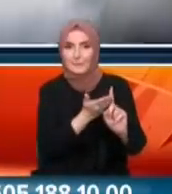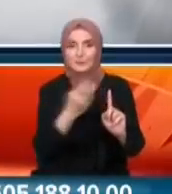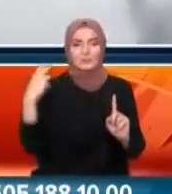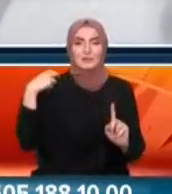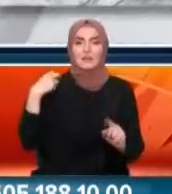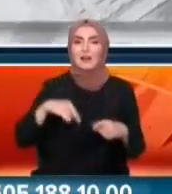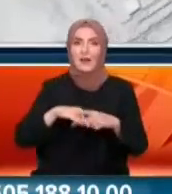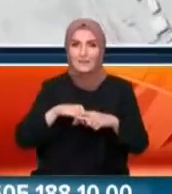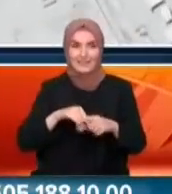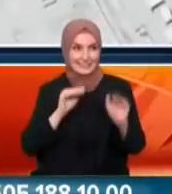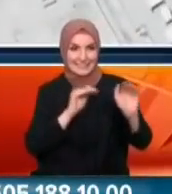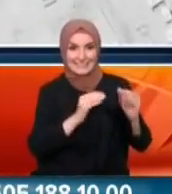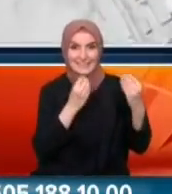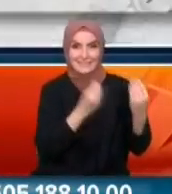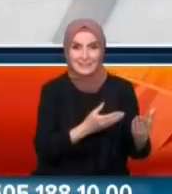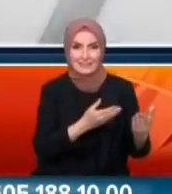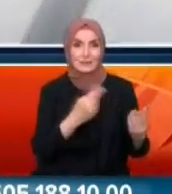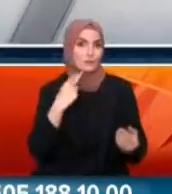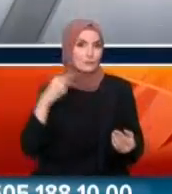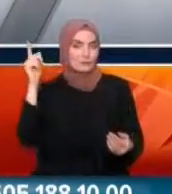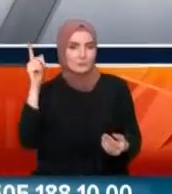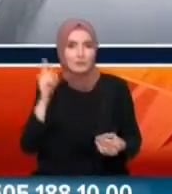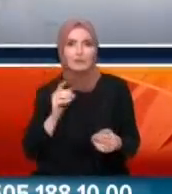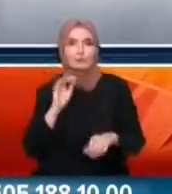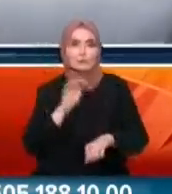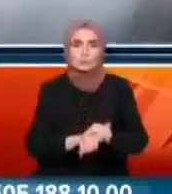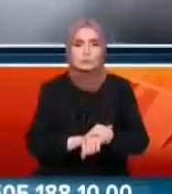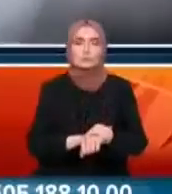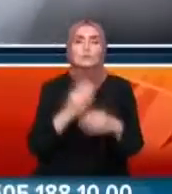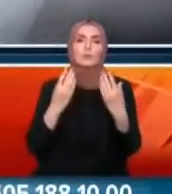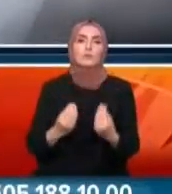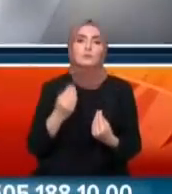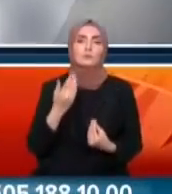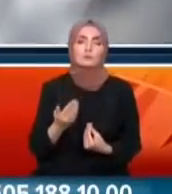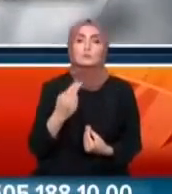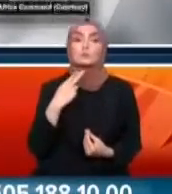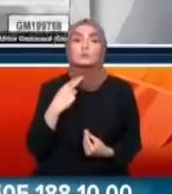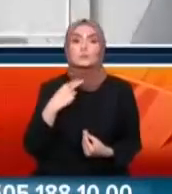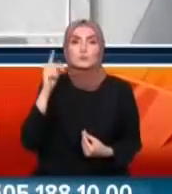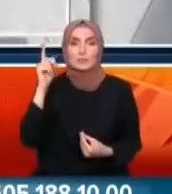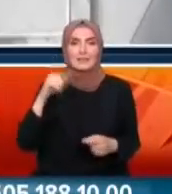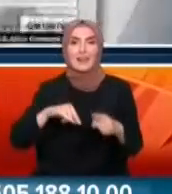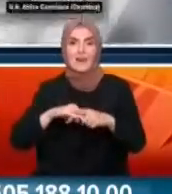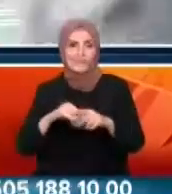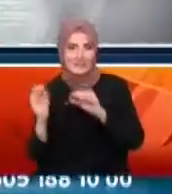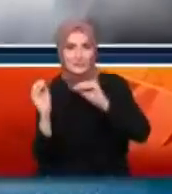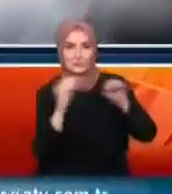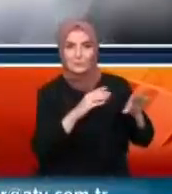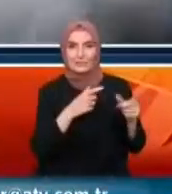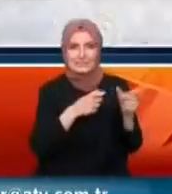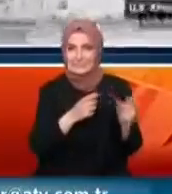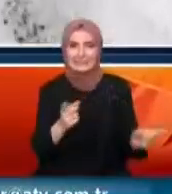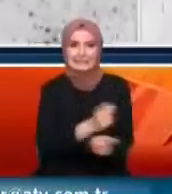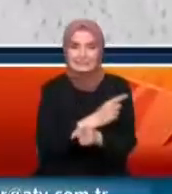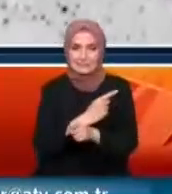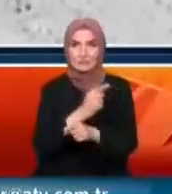yakalandı. Amerika'nın Afrika Kuvvetler Komutanlığı AFRICOM, Rusya'nın Hafter'e gönderdiği silahların uydu fotoğraflarını yayınladı.